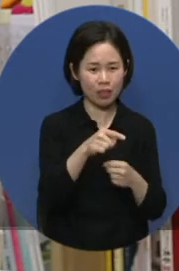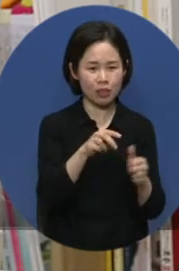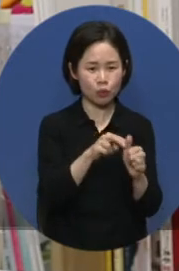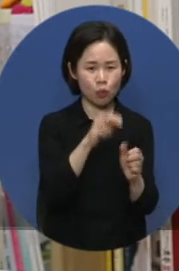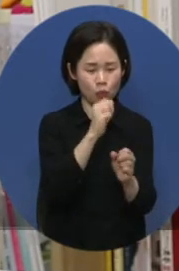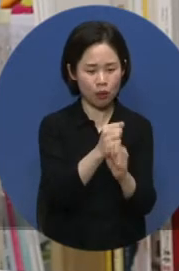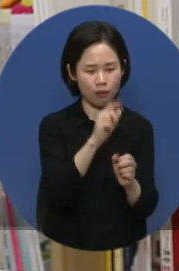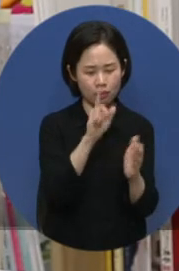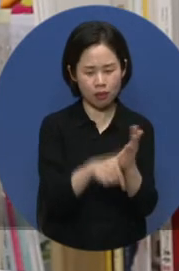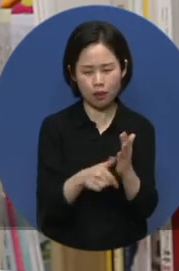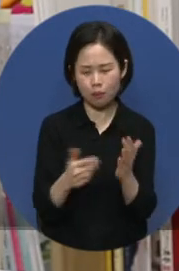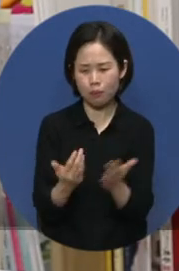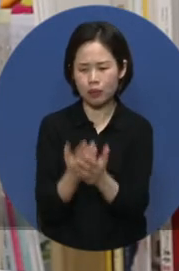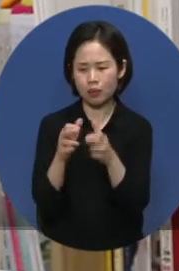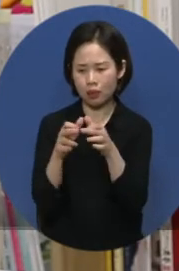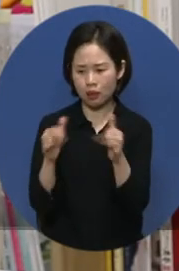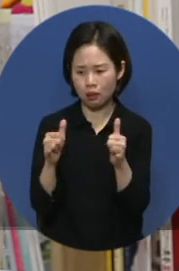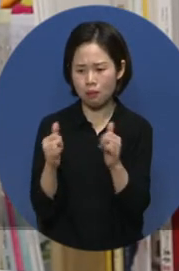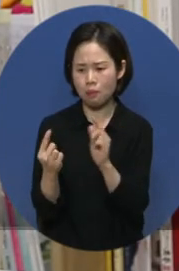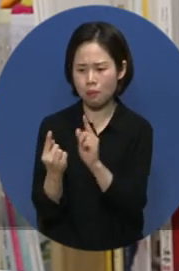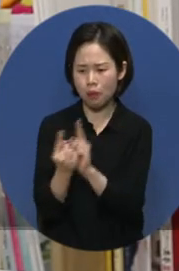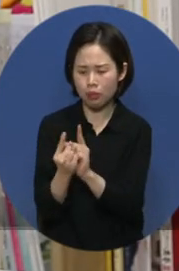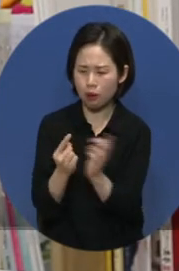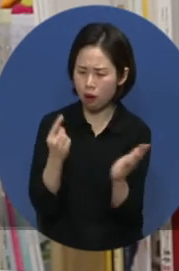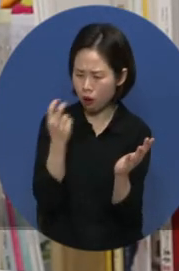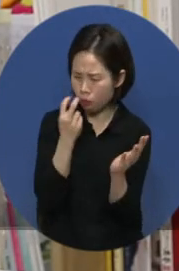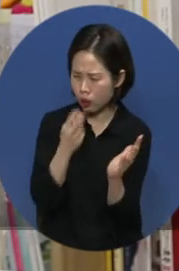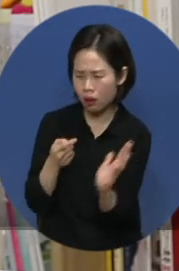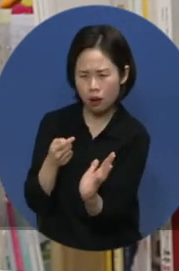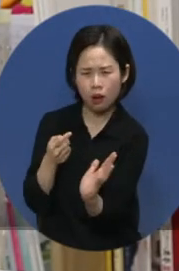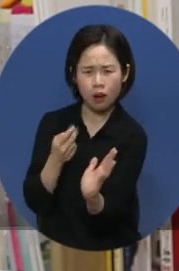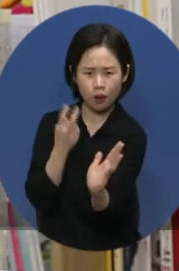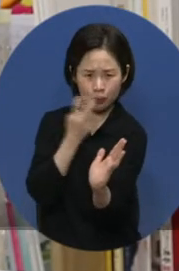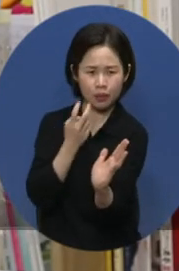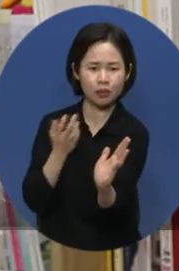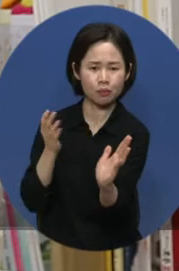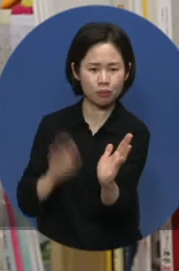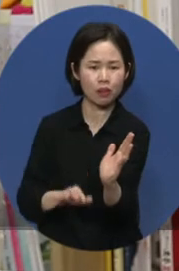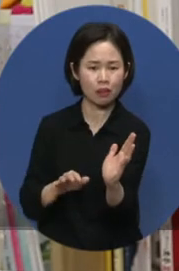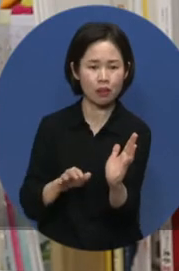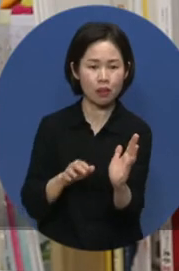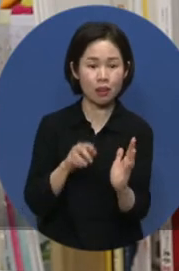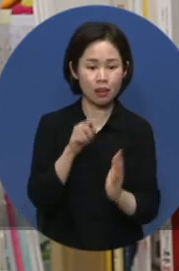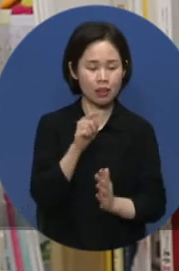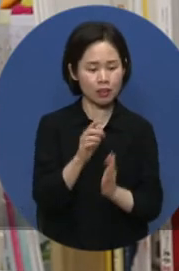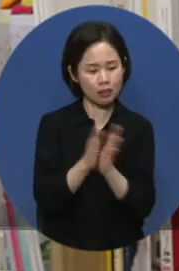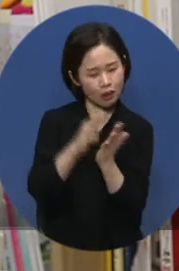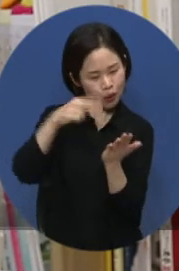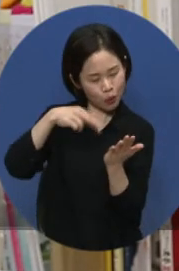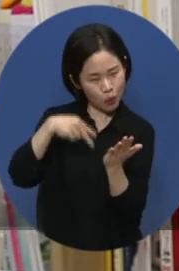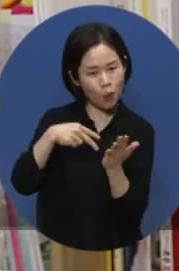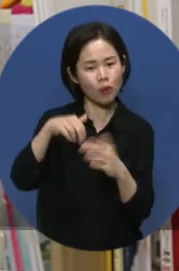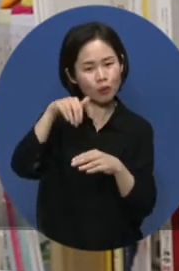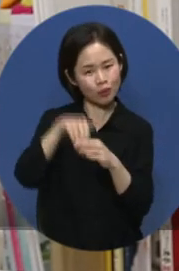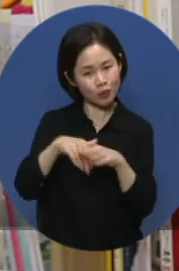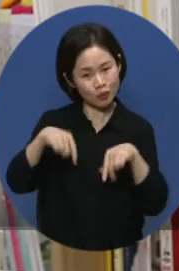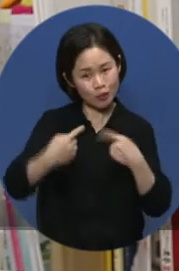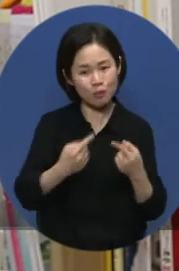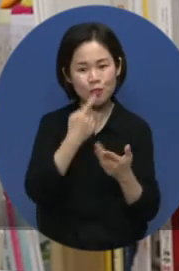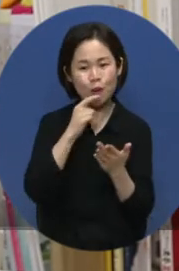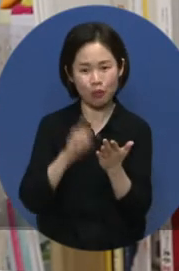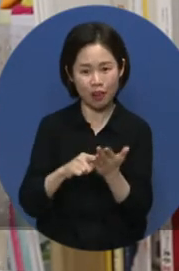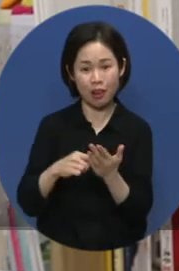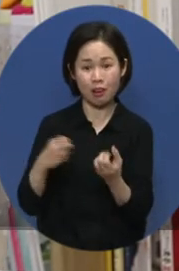만났었는데, 이 책을 통해서 선거를 좀 쉽게 했다라는 피드백을 받기도 하고, 그리고 쉽지라는